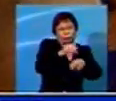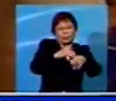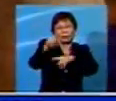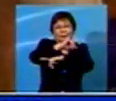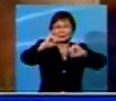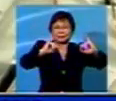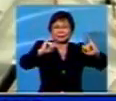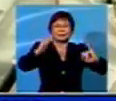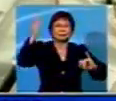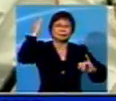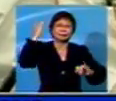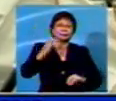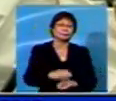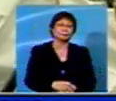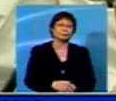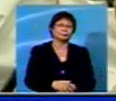lalu